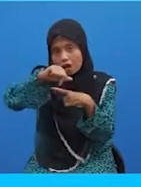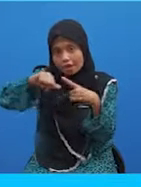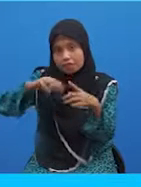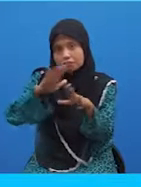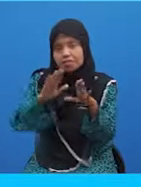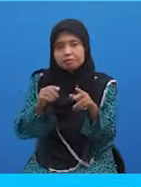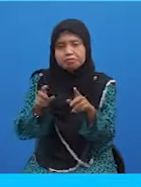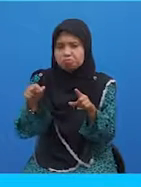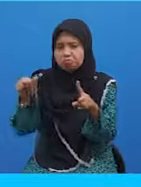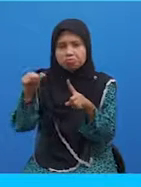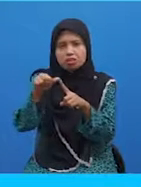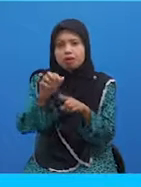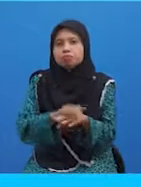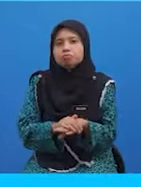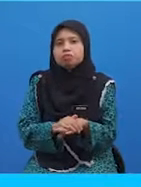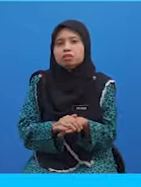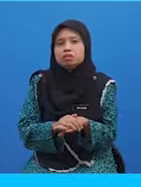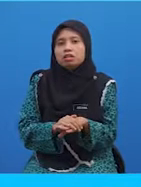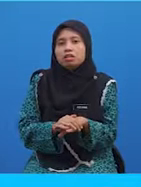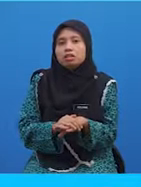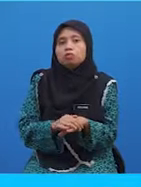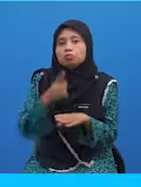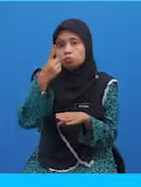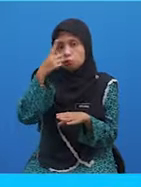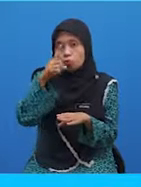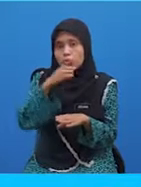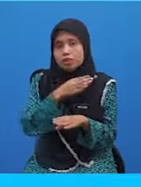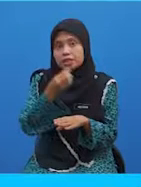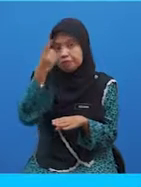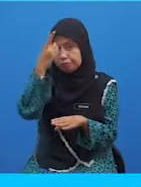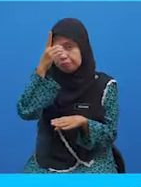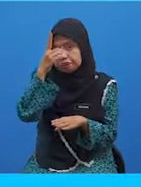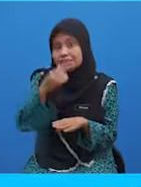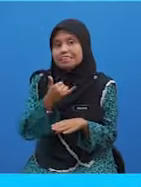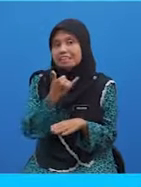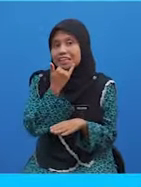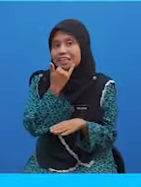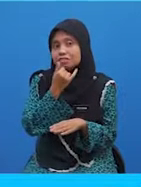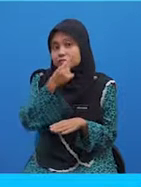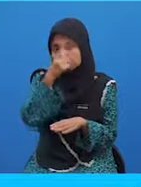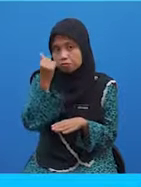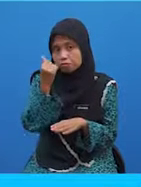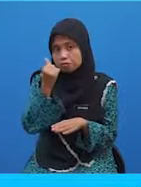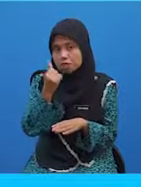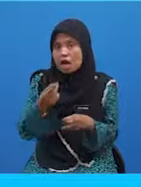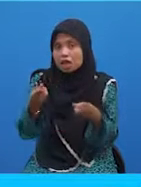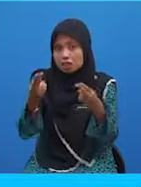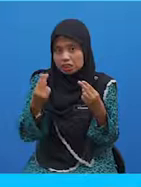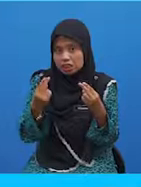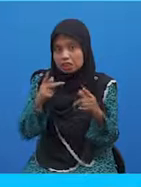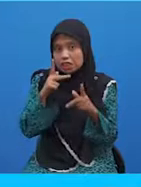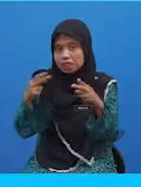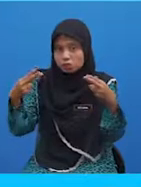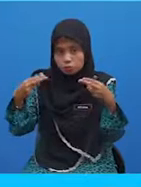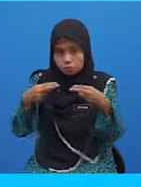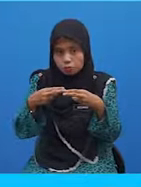jarak. Bagi kata hubung komplimen untuk dan demi juga salah kerana kehadiran kata